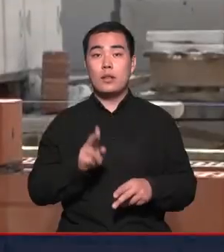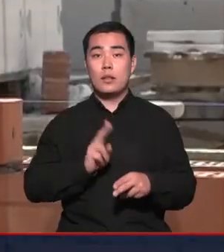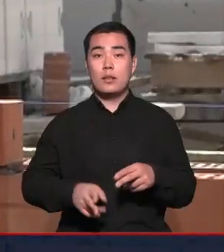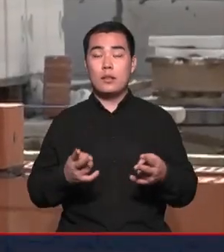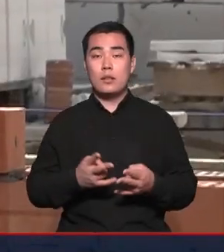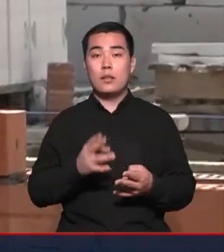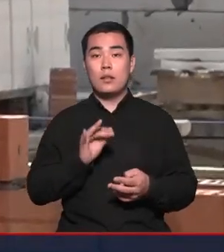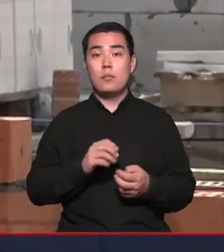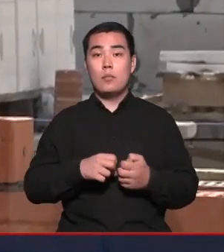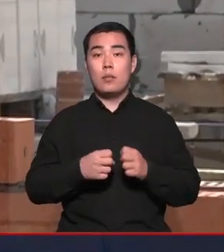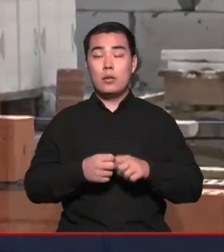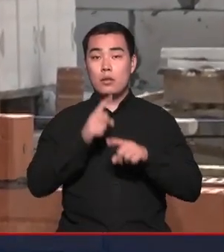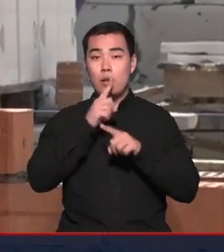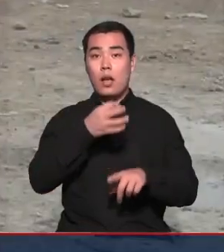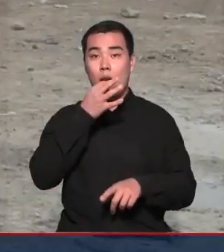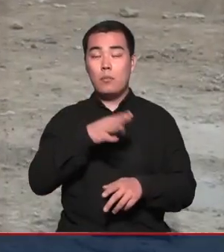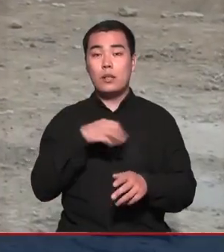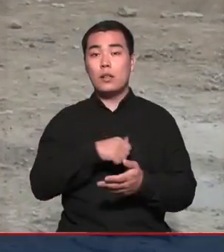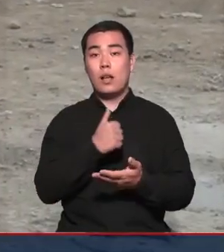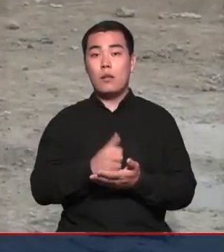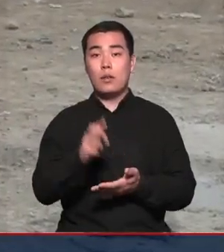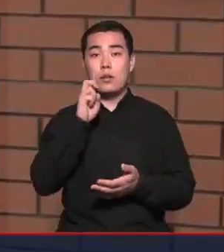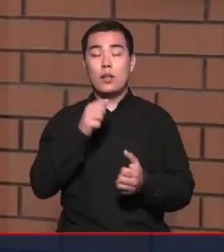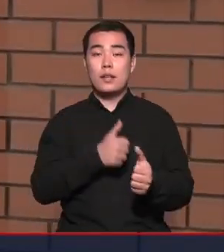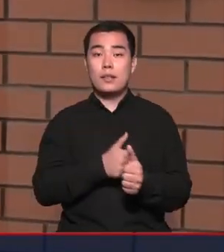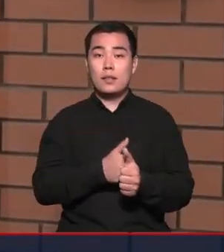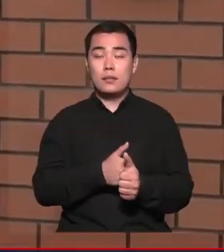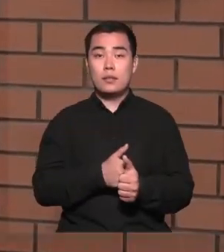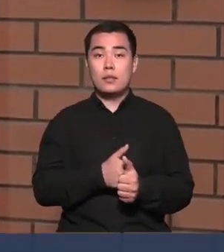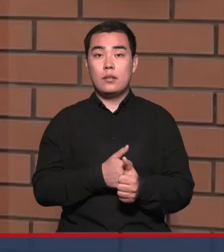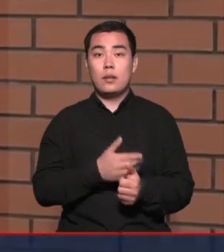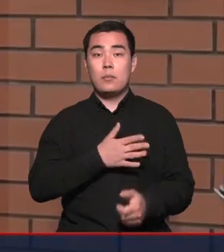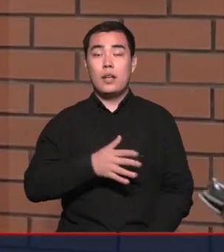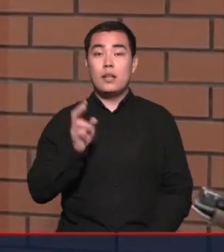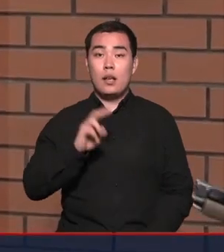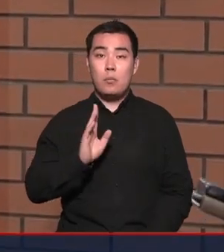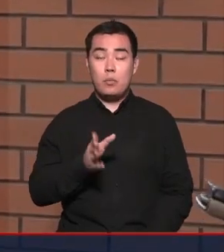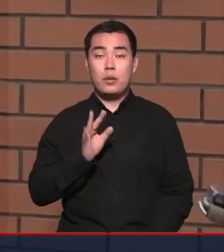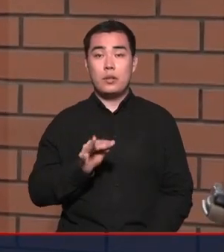Қаржы жағынан мәселе болмайды, деді үкімет басшысының орынбасары. Мен келем, содан кейін